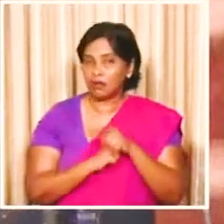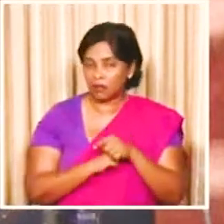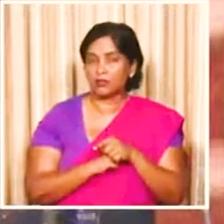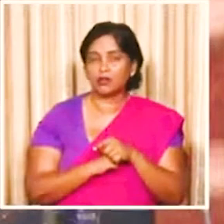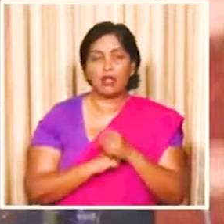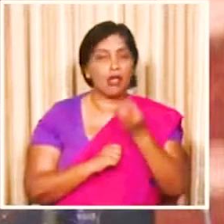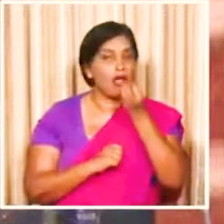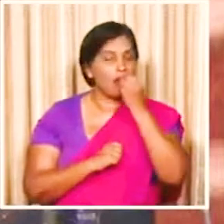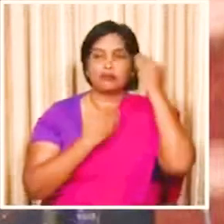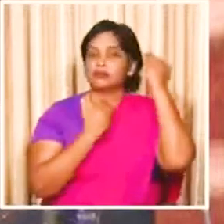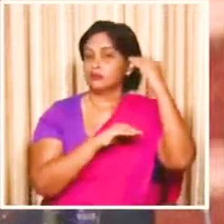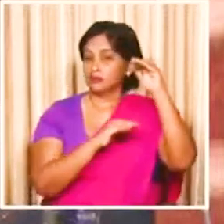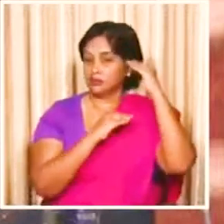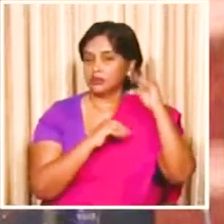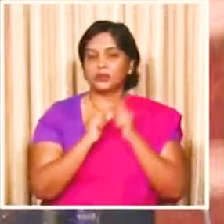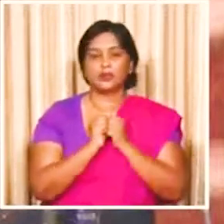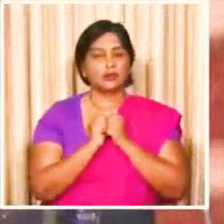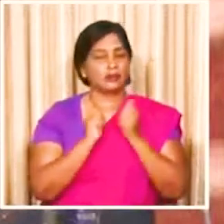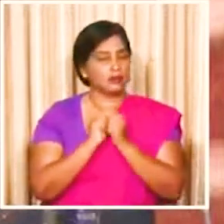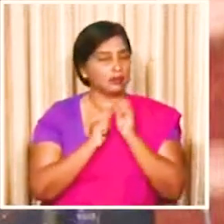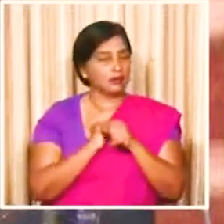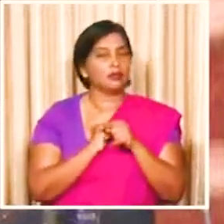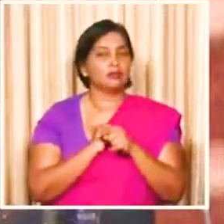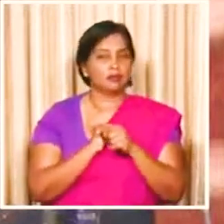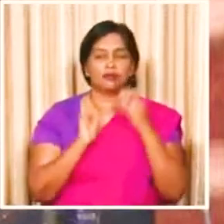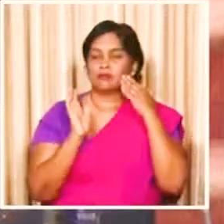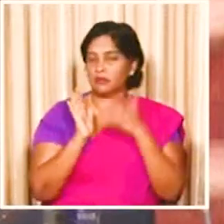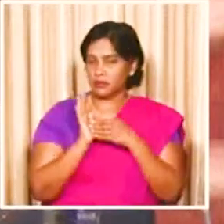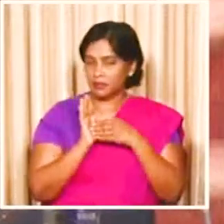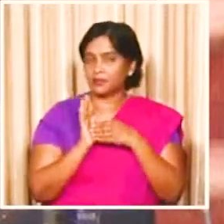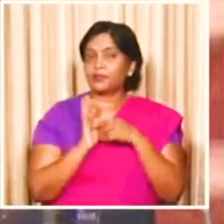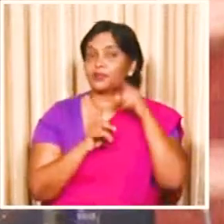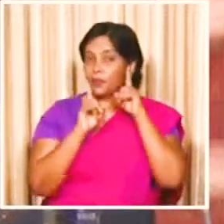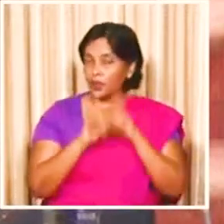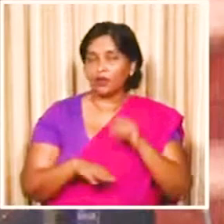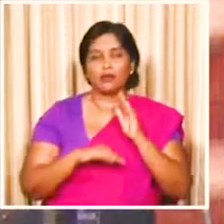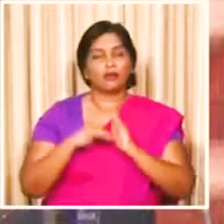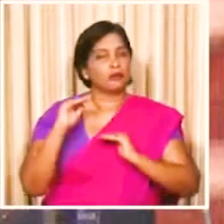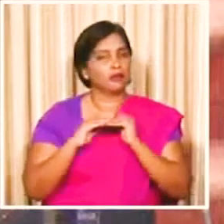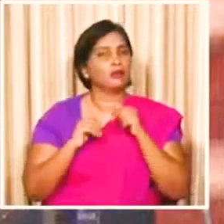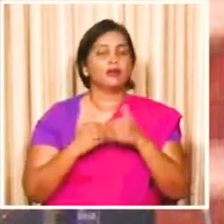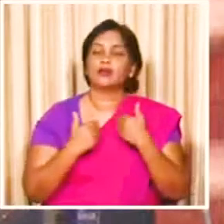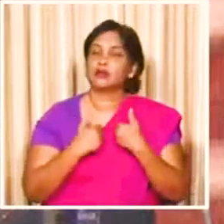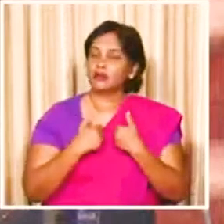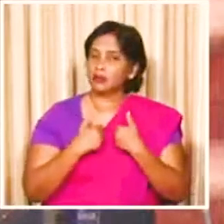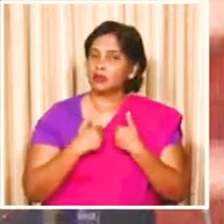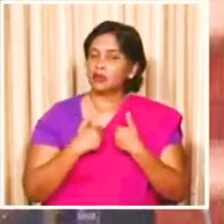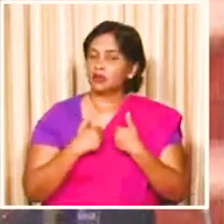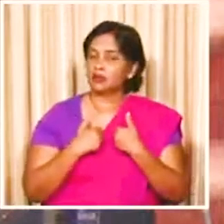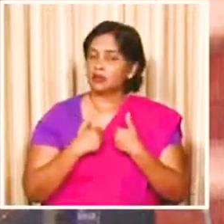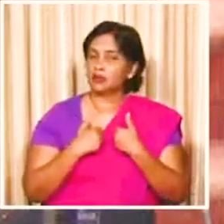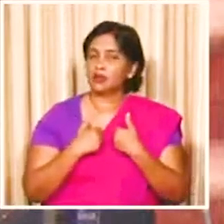வயிற்றிலே நாங்கள் இந்த அரசாங்கம் அடிக்கிறது. ஆகவே நல்ல விலை கொடுத்து அவ்வளவு செலவழித்த அந்த